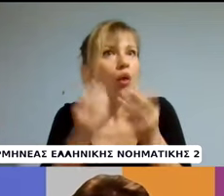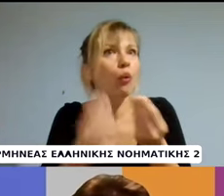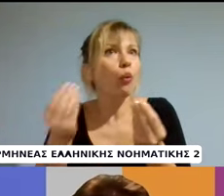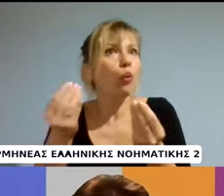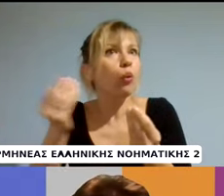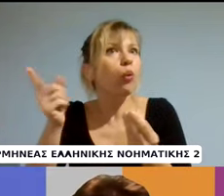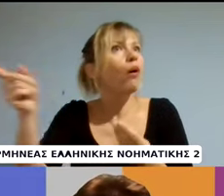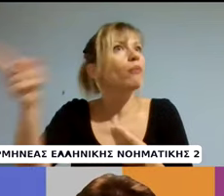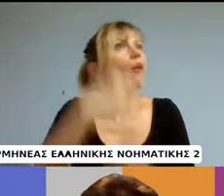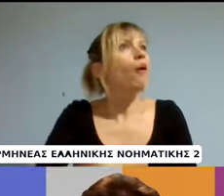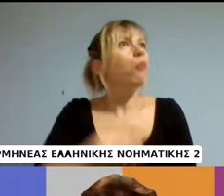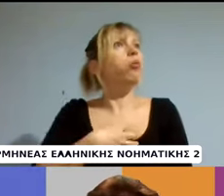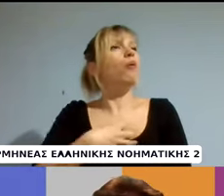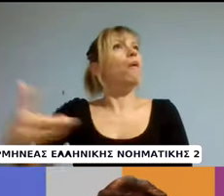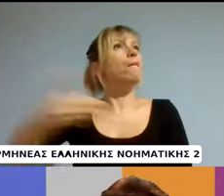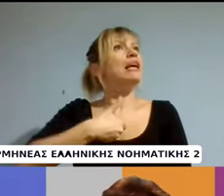Θέλει προσοχή.